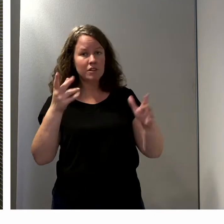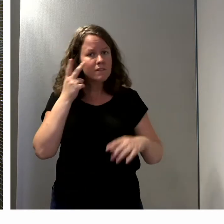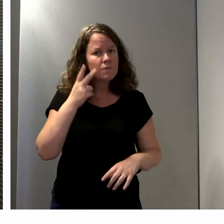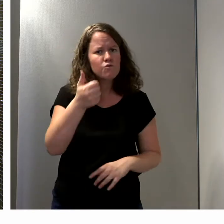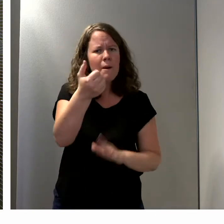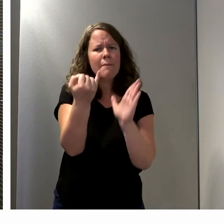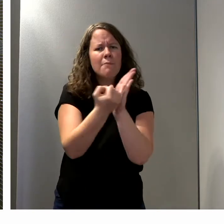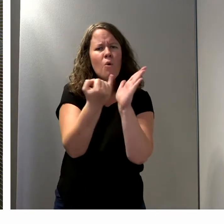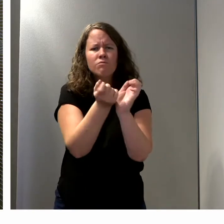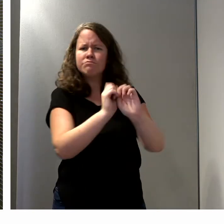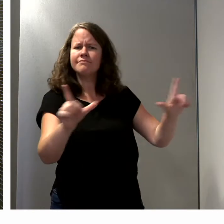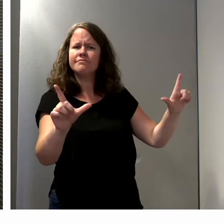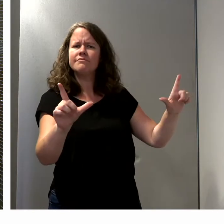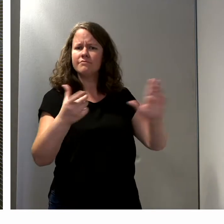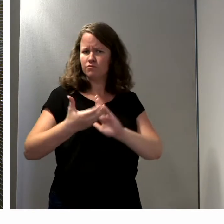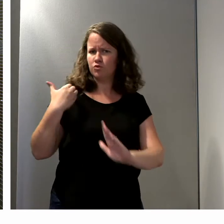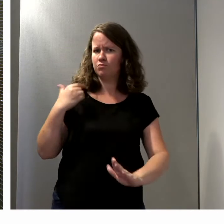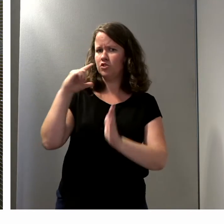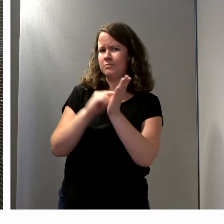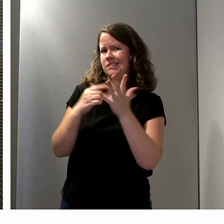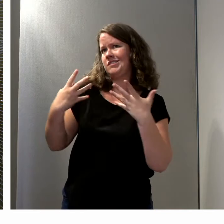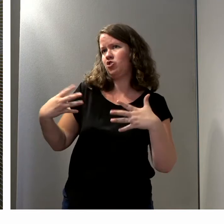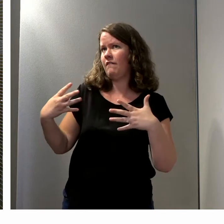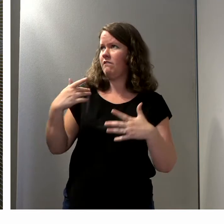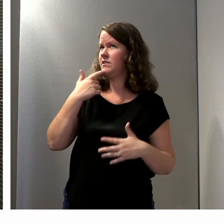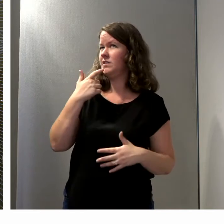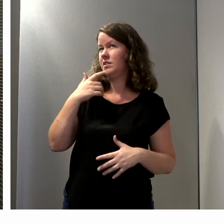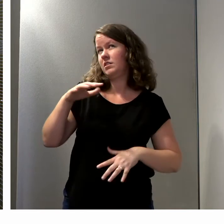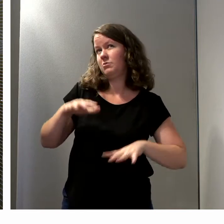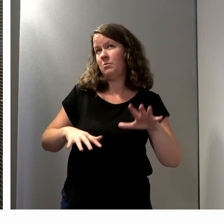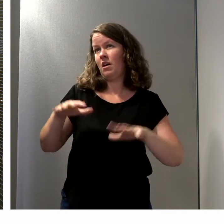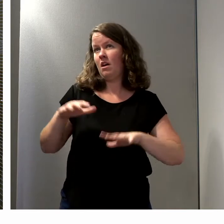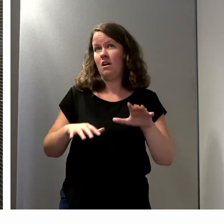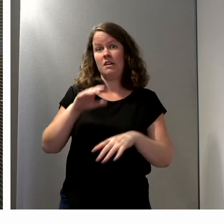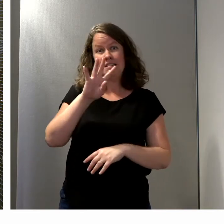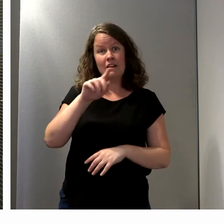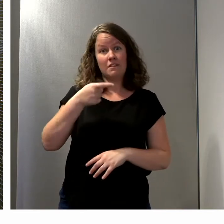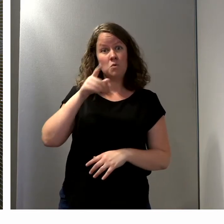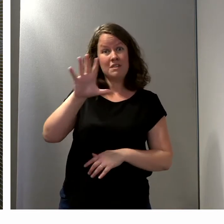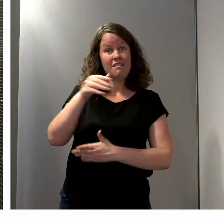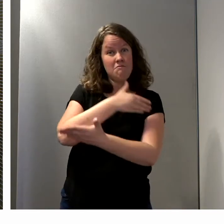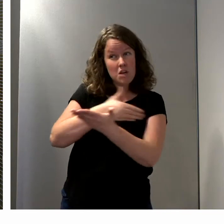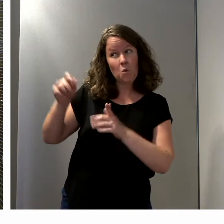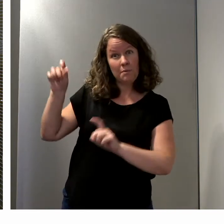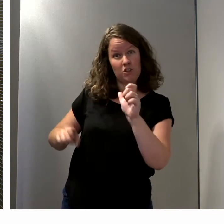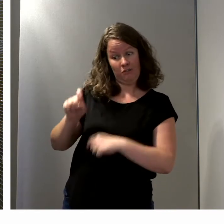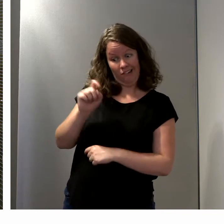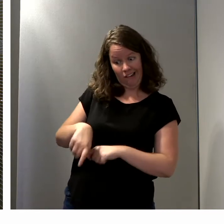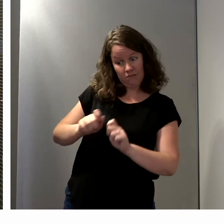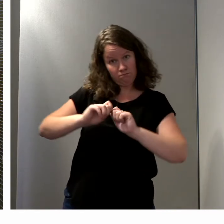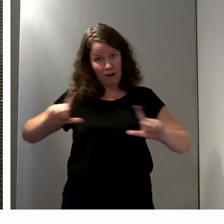d'impôt. Depuis 2019, c'est environ plus de 4,5 millions d'avis qui ont été déposés sur cette